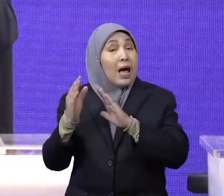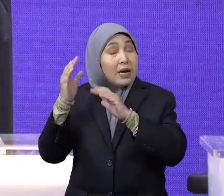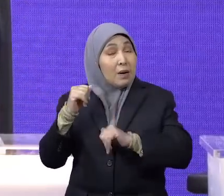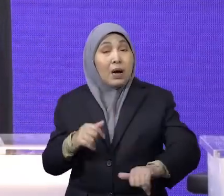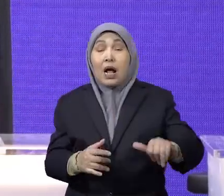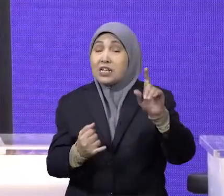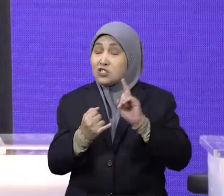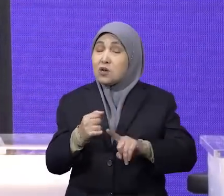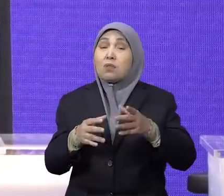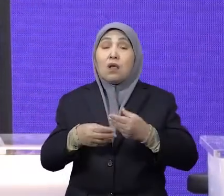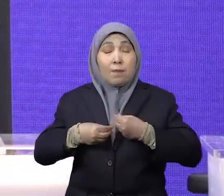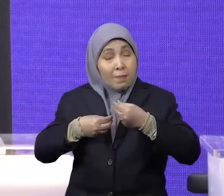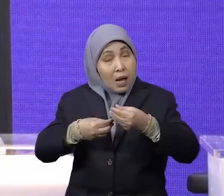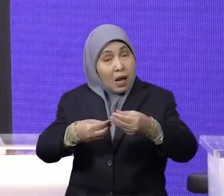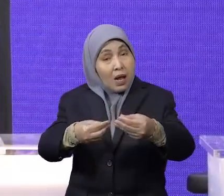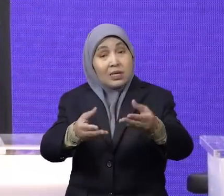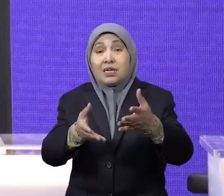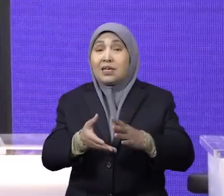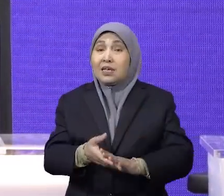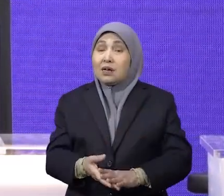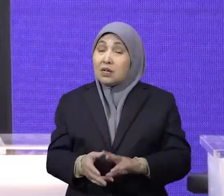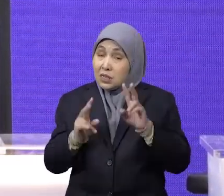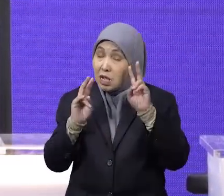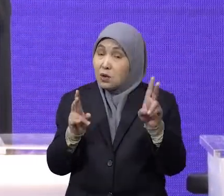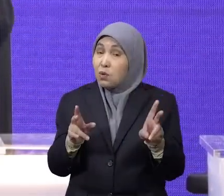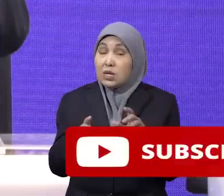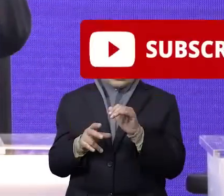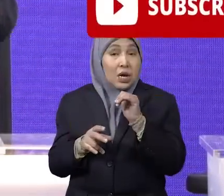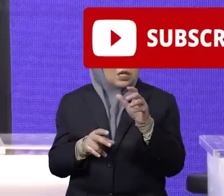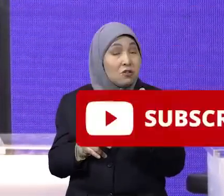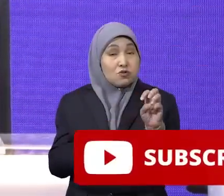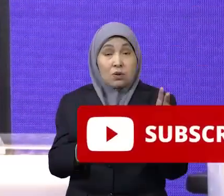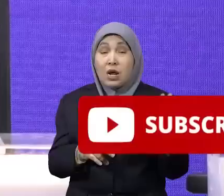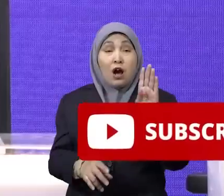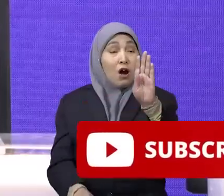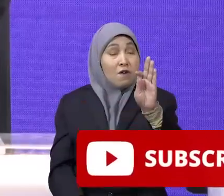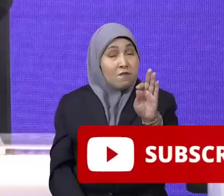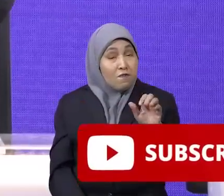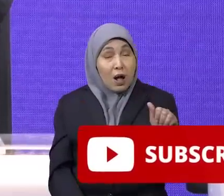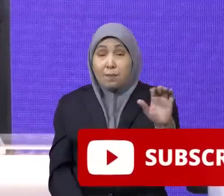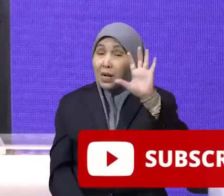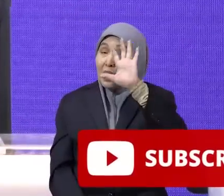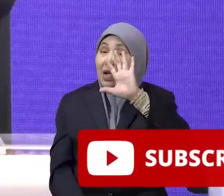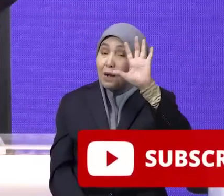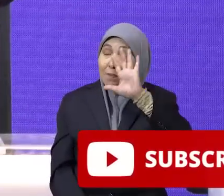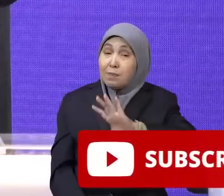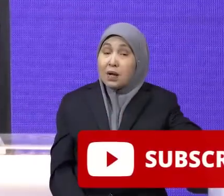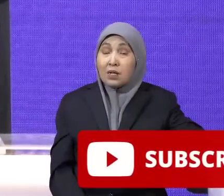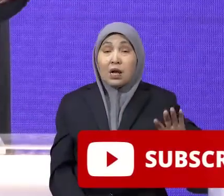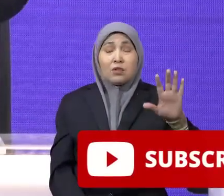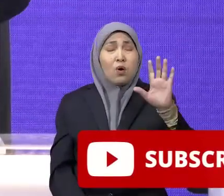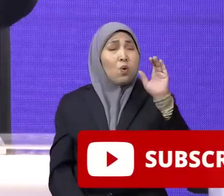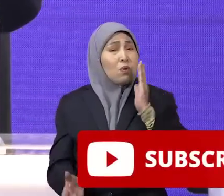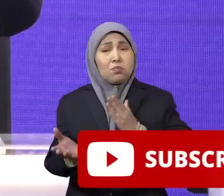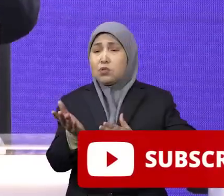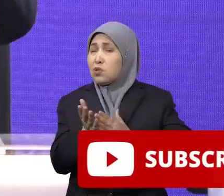Allah Ta'ala perkenan. Fanadathu. Tengok dia tak sebut thumma nadathu. Fa ni maksudnya menggambarkan ibdar. Maknanya terus.